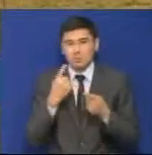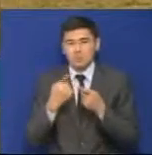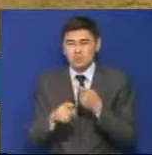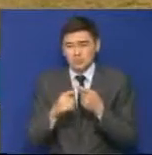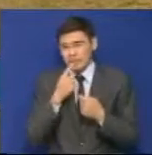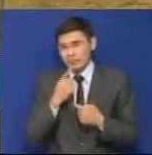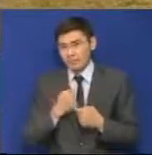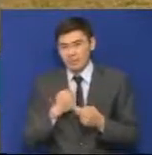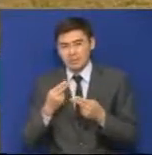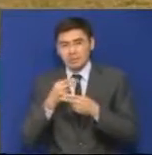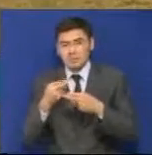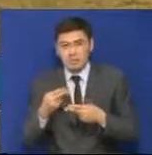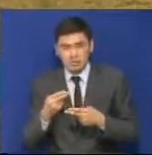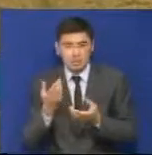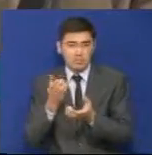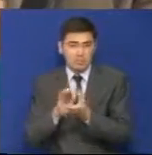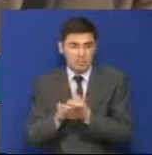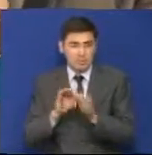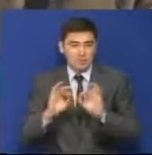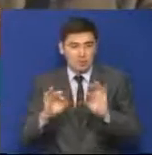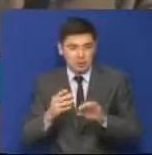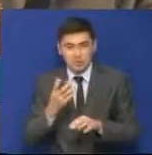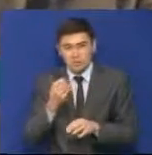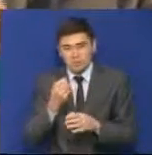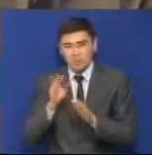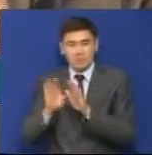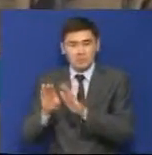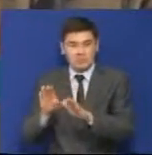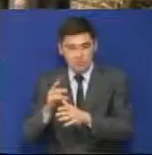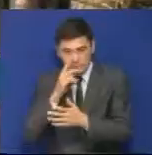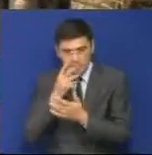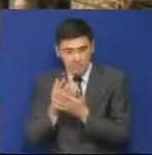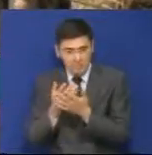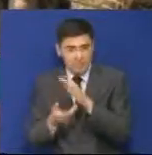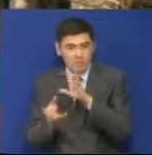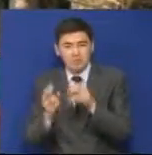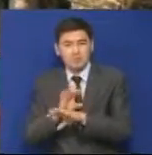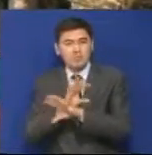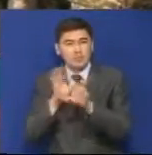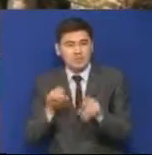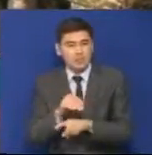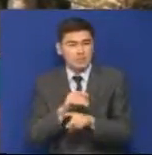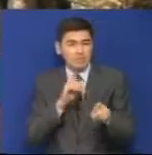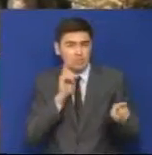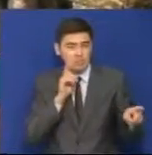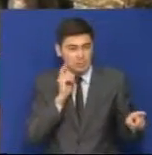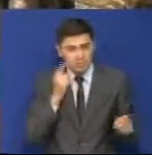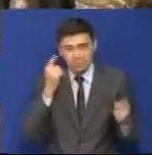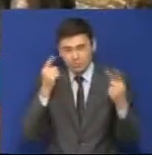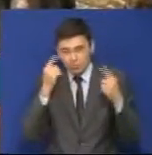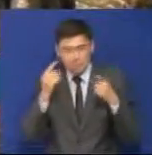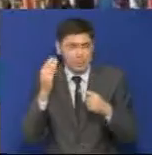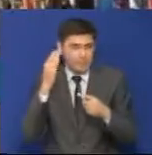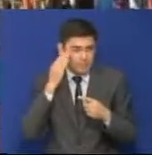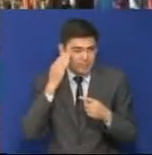әскери тақырыпты таныстырылымен көрмеде көпшілік назарына ұсынылды. Мұның барлығы жастардың шығармашылық және зияткерлік